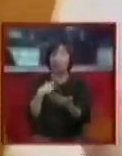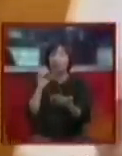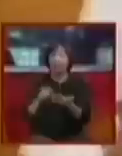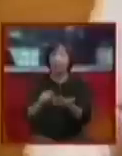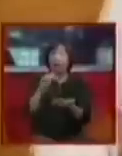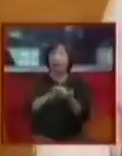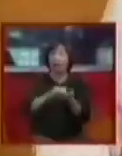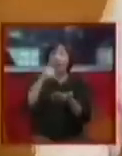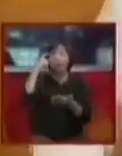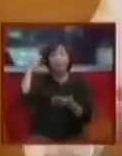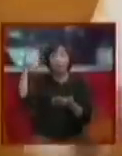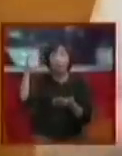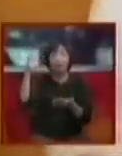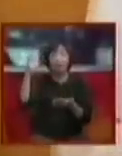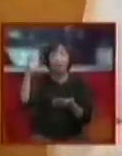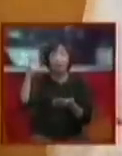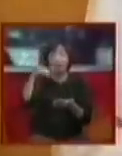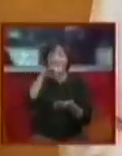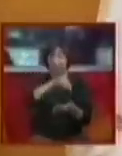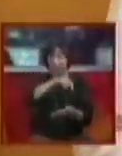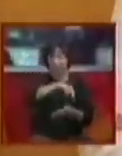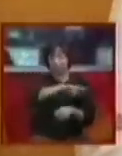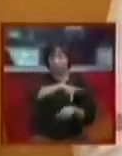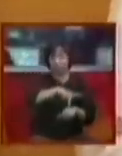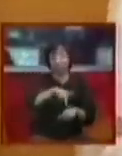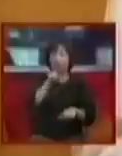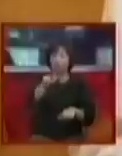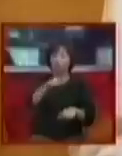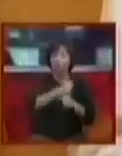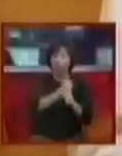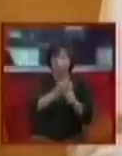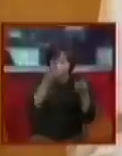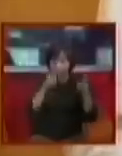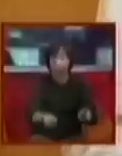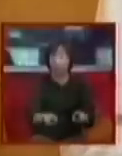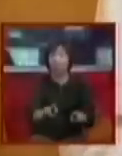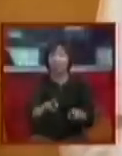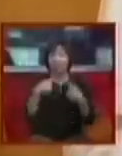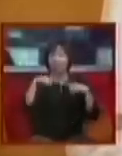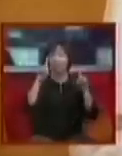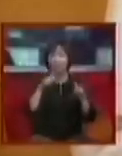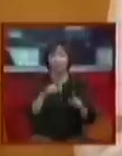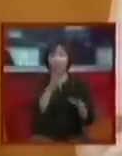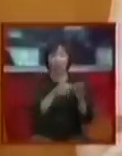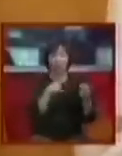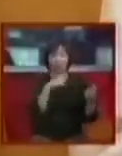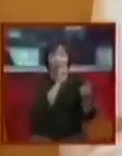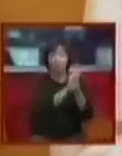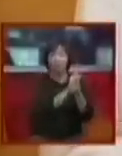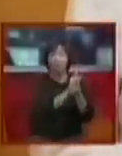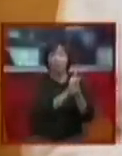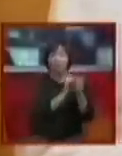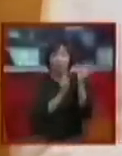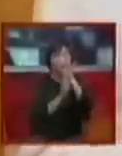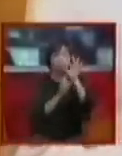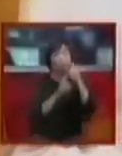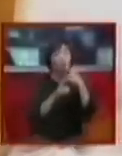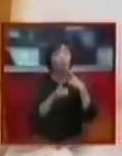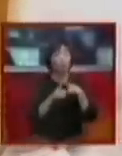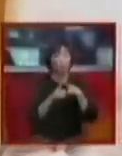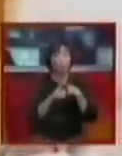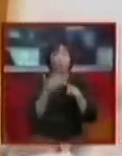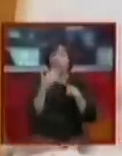pangaraping tumanda sa Pilipinas, ang tugon ko, ikaw ang gumawa nito. Sa tuwing haharap ako sa isang Pilipinong